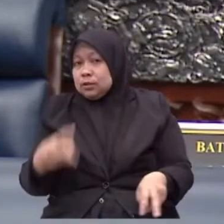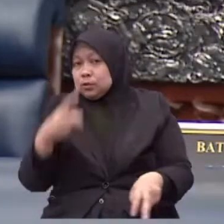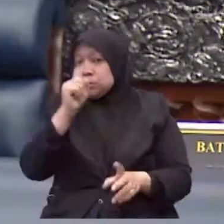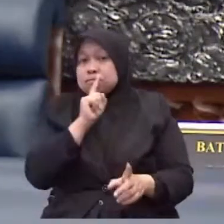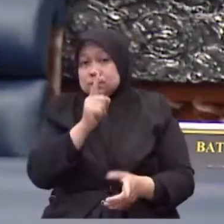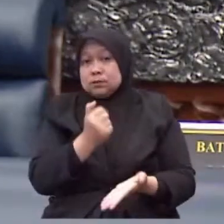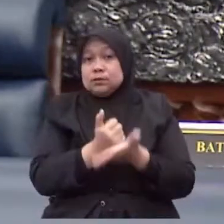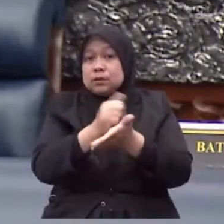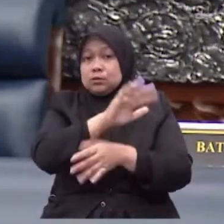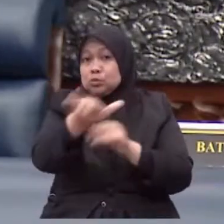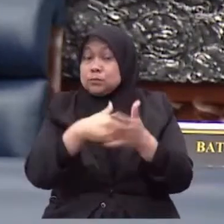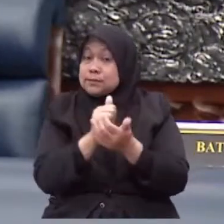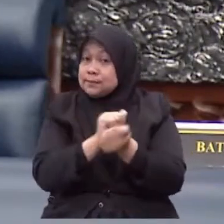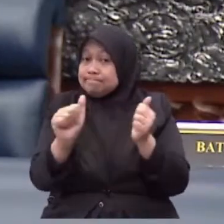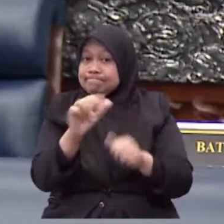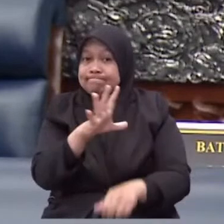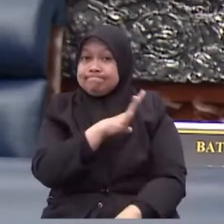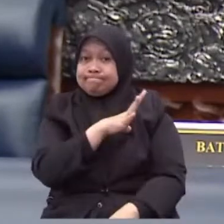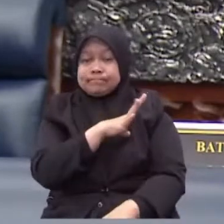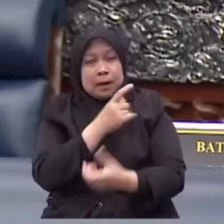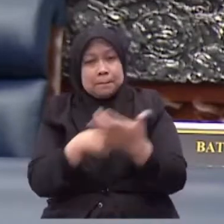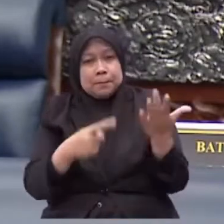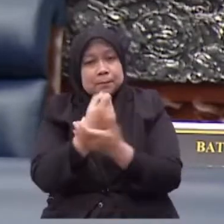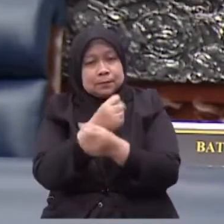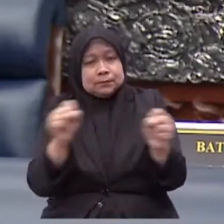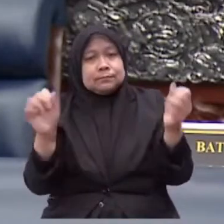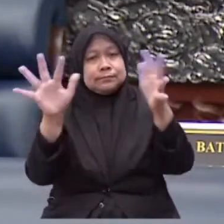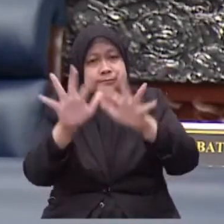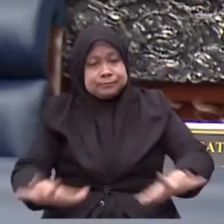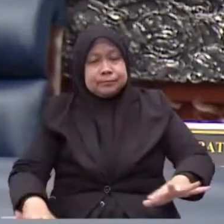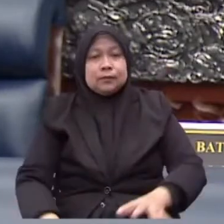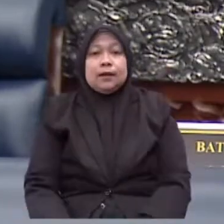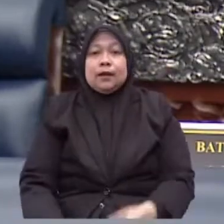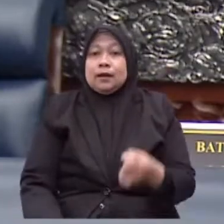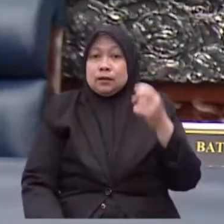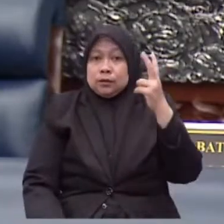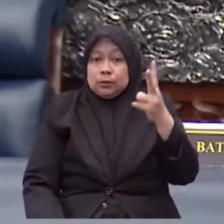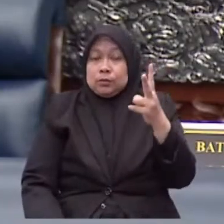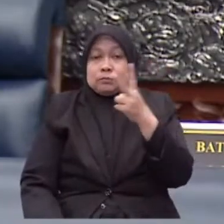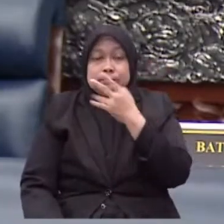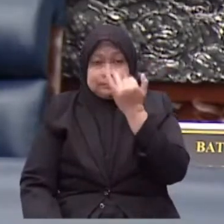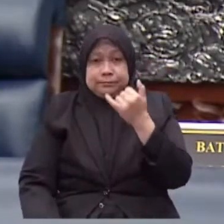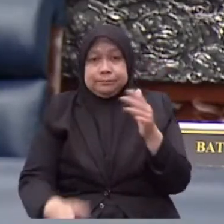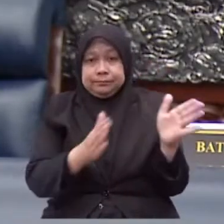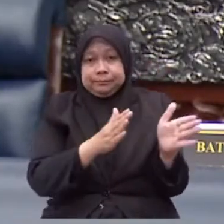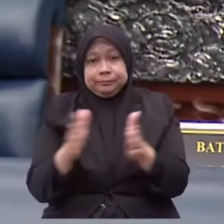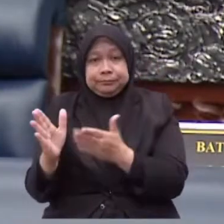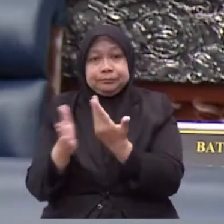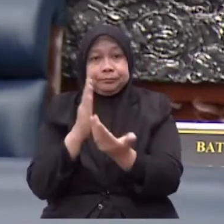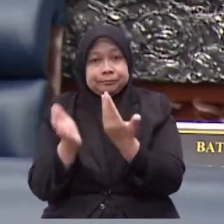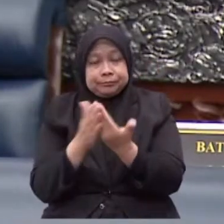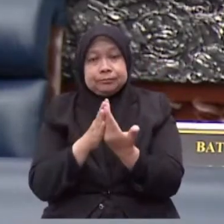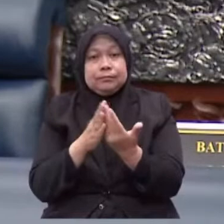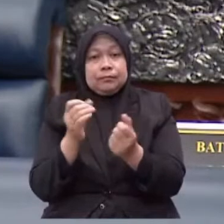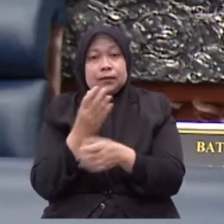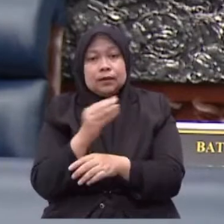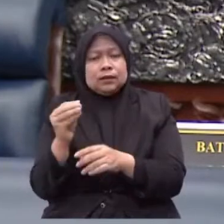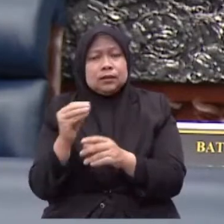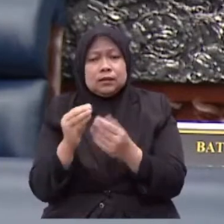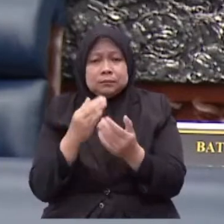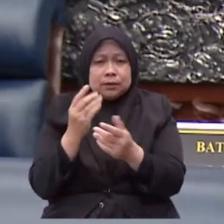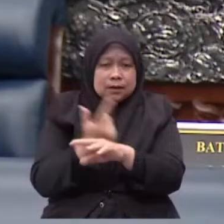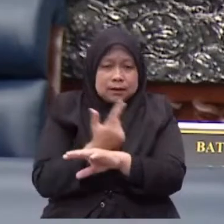memastikan mereka bersiap untuk yang keduanya adalah menyediakan infrastruktur dan